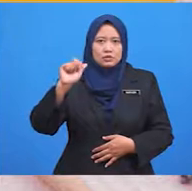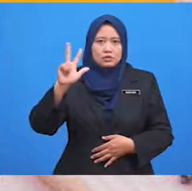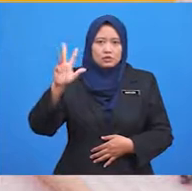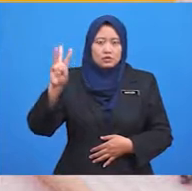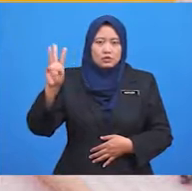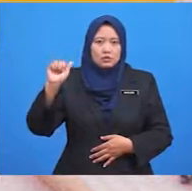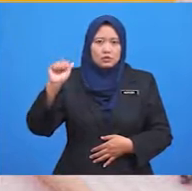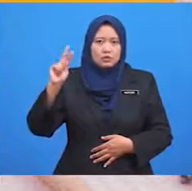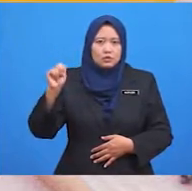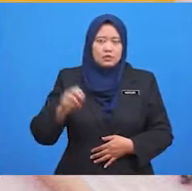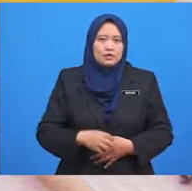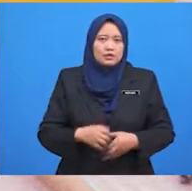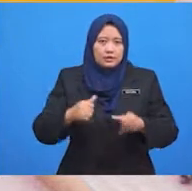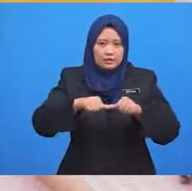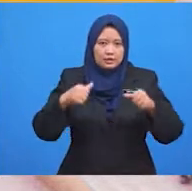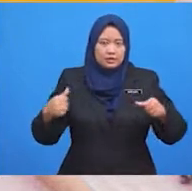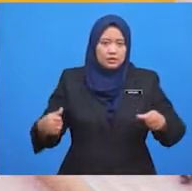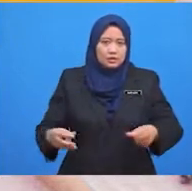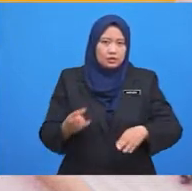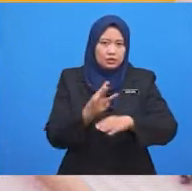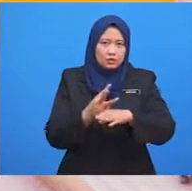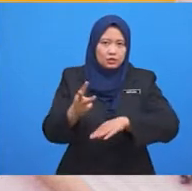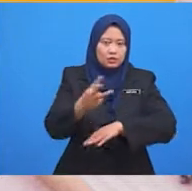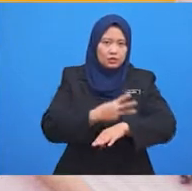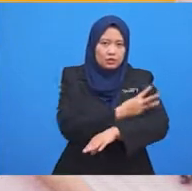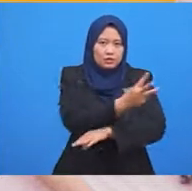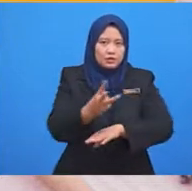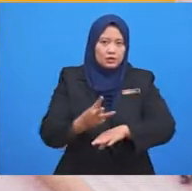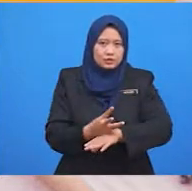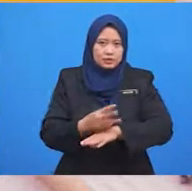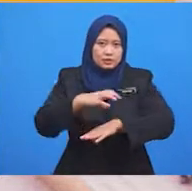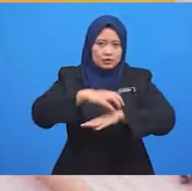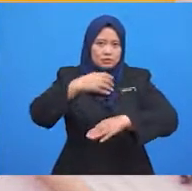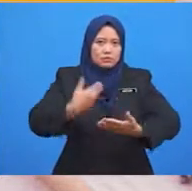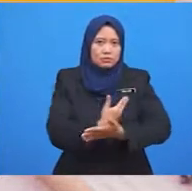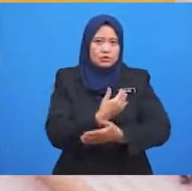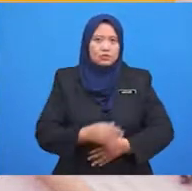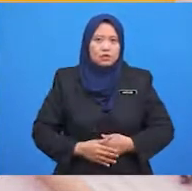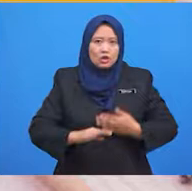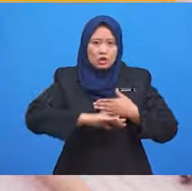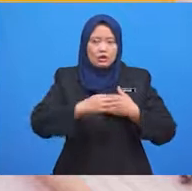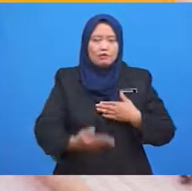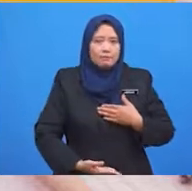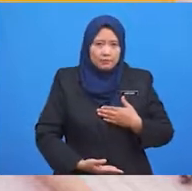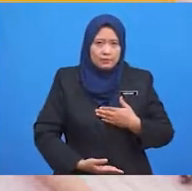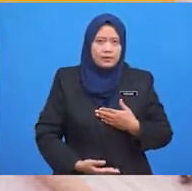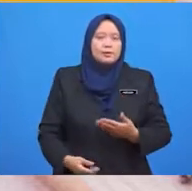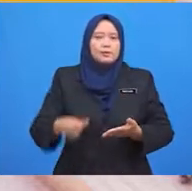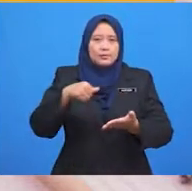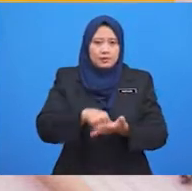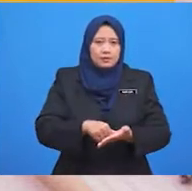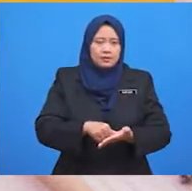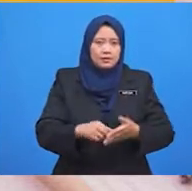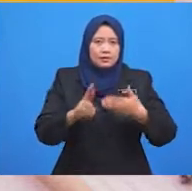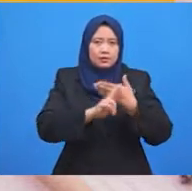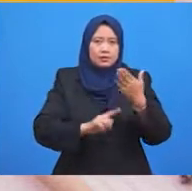paru, elakkan kawasan pendarahan, hamil, tekanan darah tinggi, parut